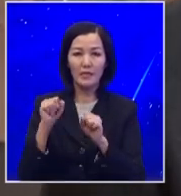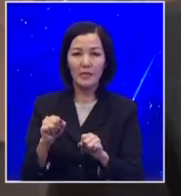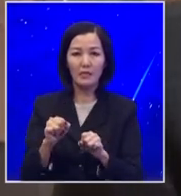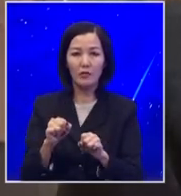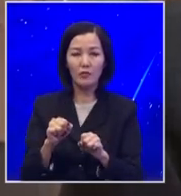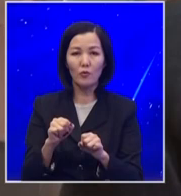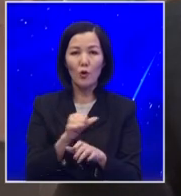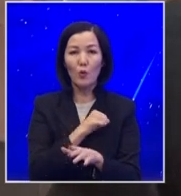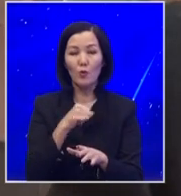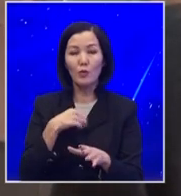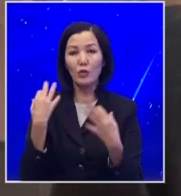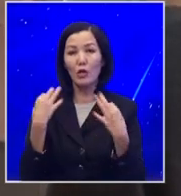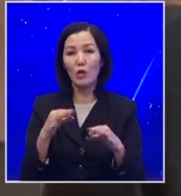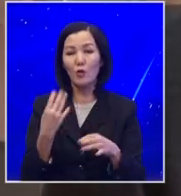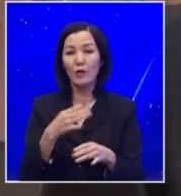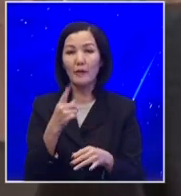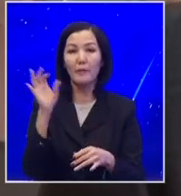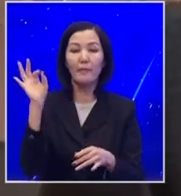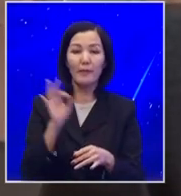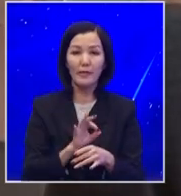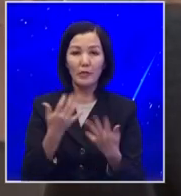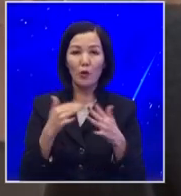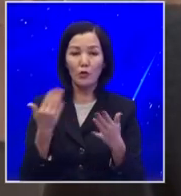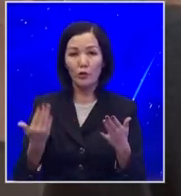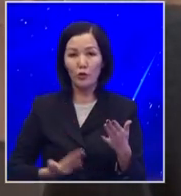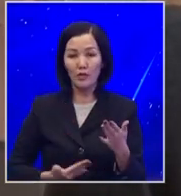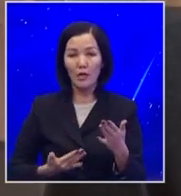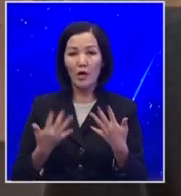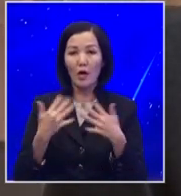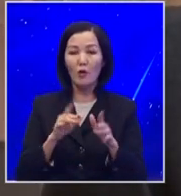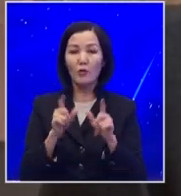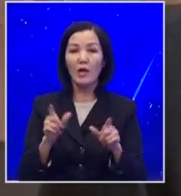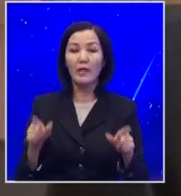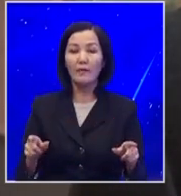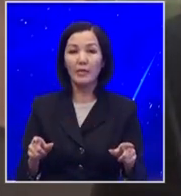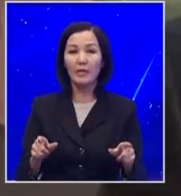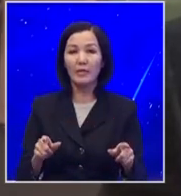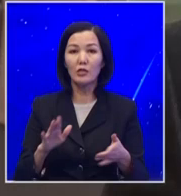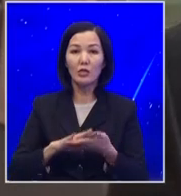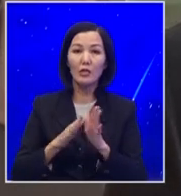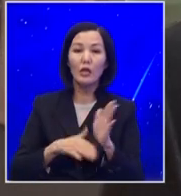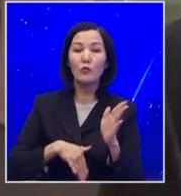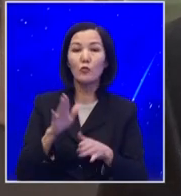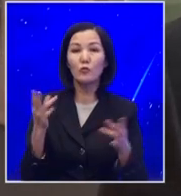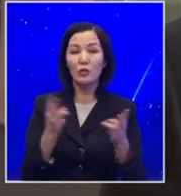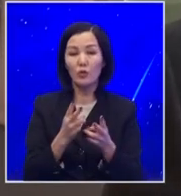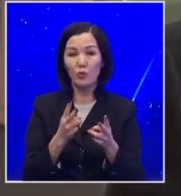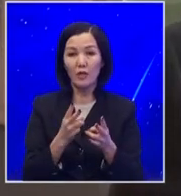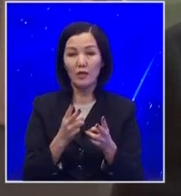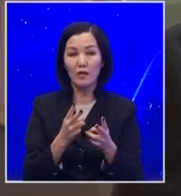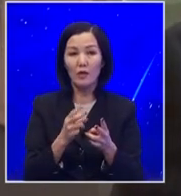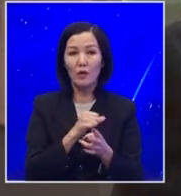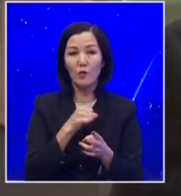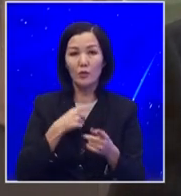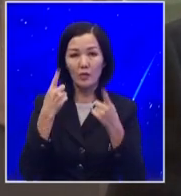түрде жүргізу. 41% ауылда тұрады. Сол ауылдағы азаматтарымыздың жағдайын жақсарту, өздеріңіз